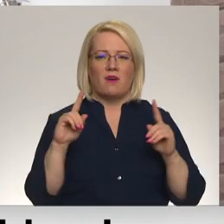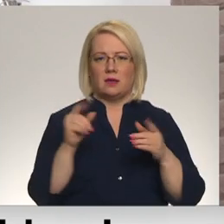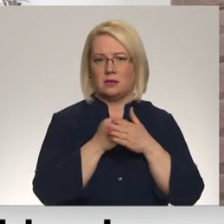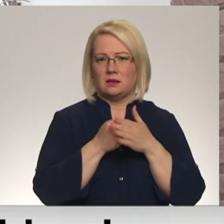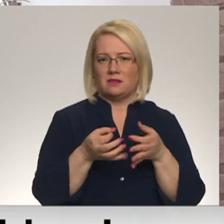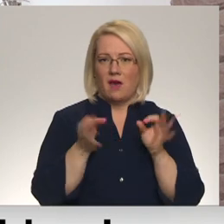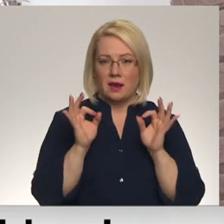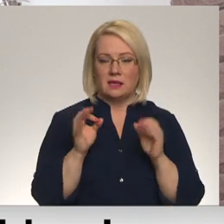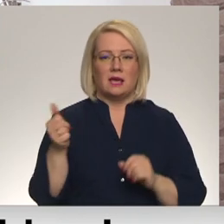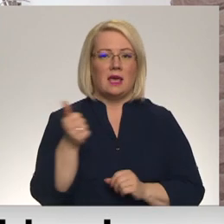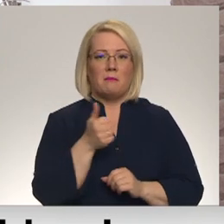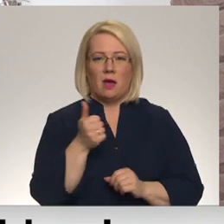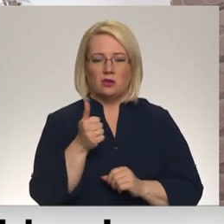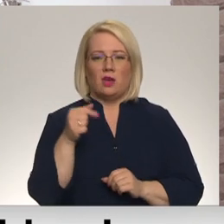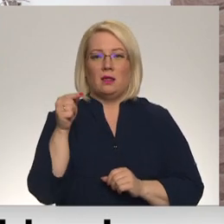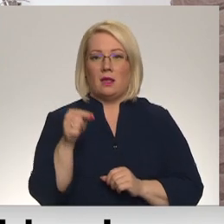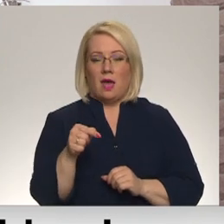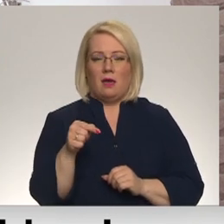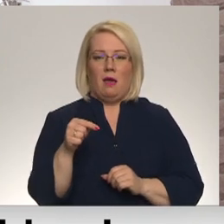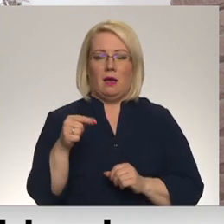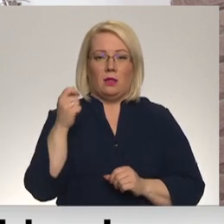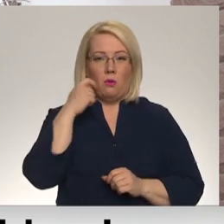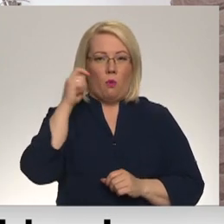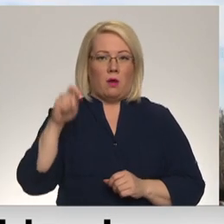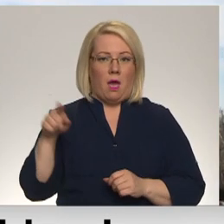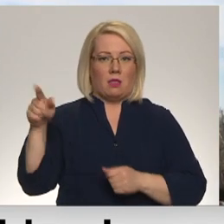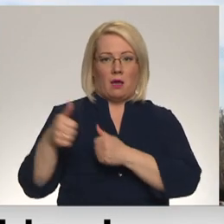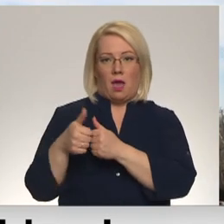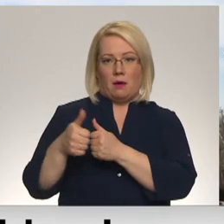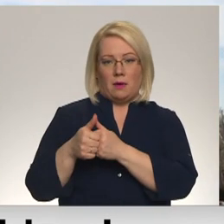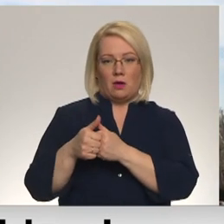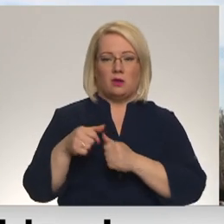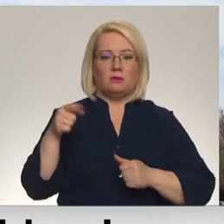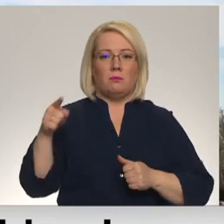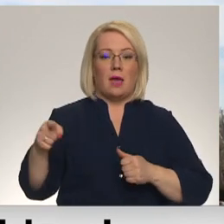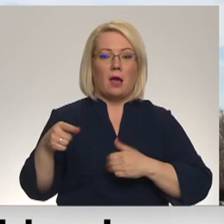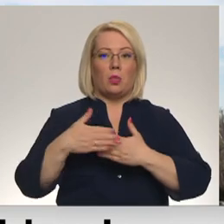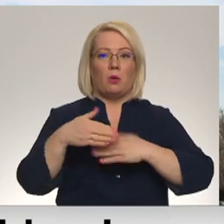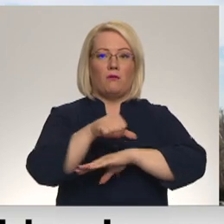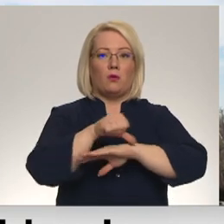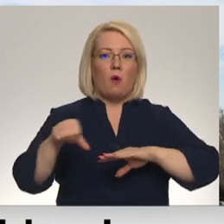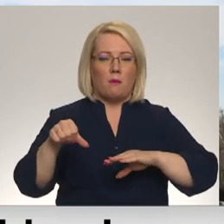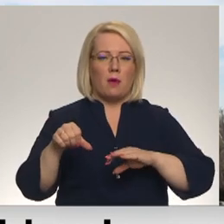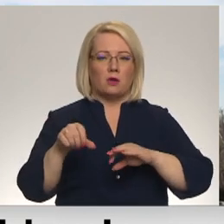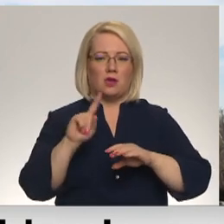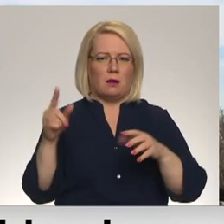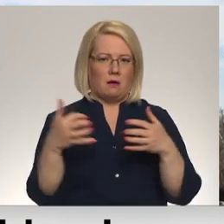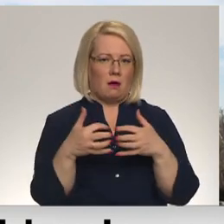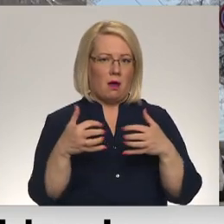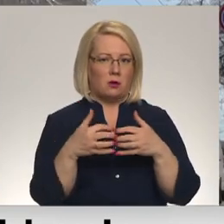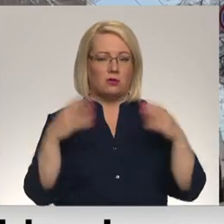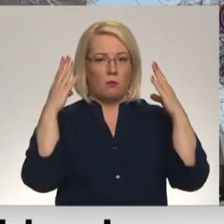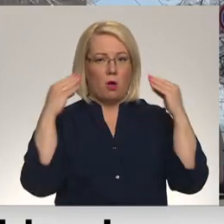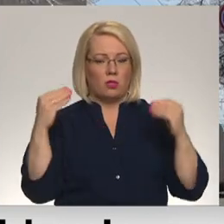svarīgs. Īpaši šajā laikā, kad tepat kaimiņos Ukrainā pie tās namdurvīm faktiski plosās karš. Moldovai